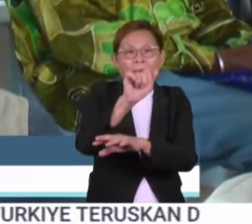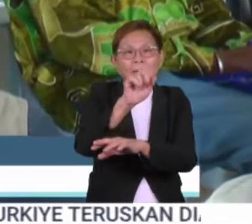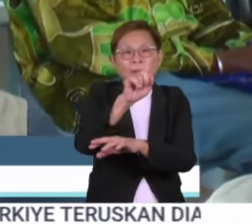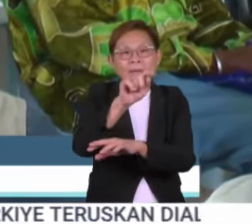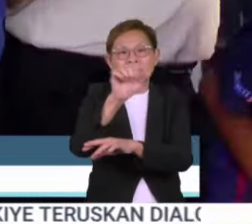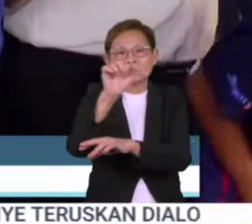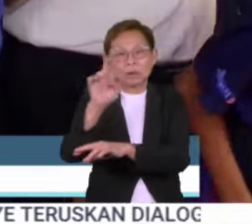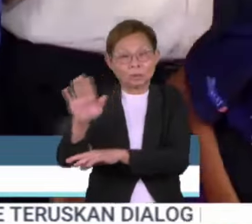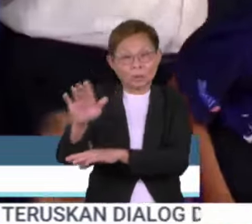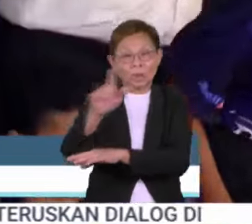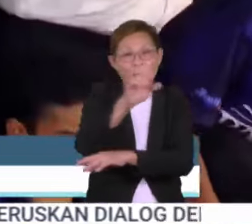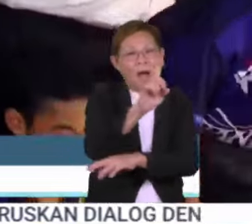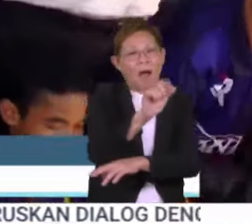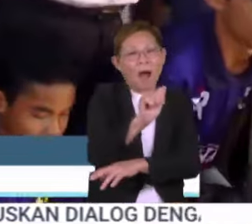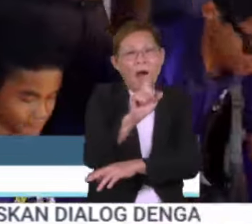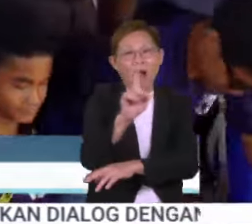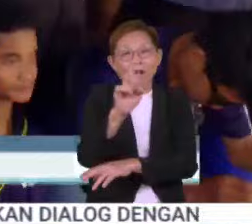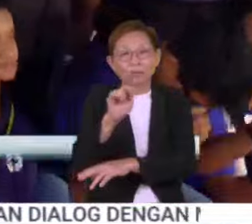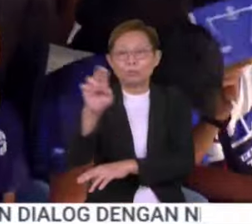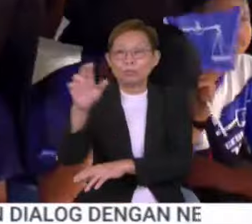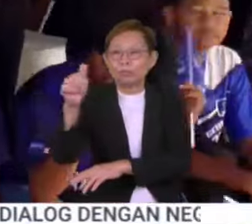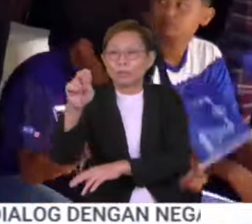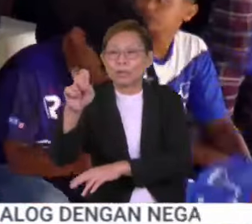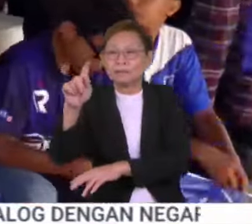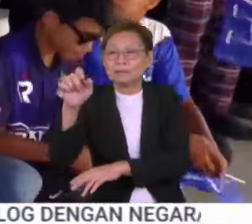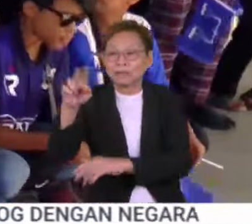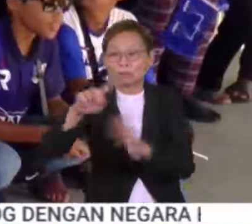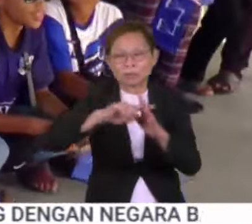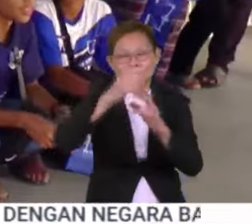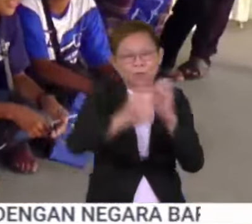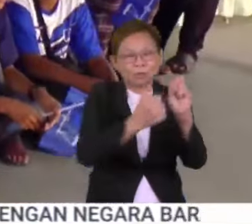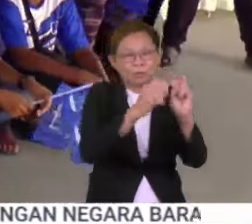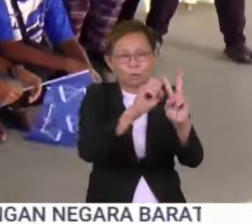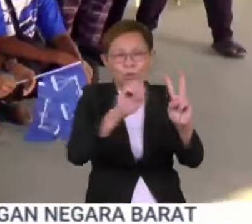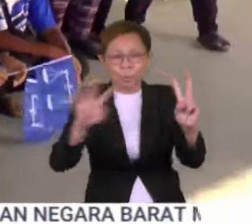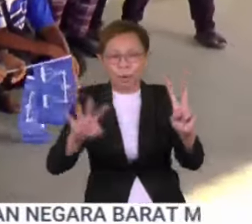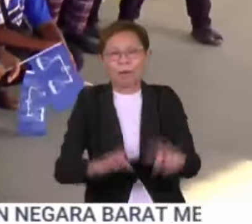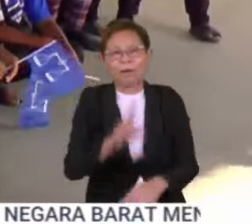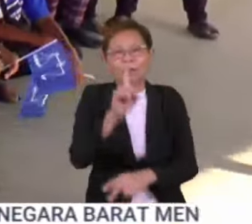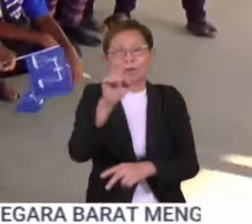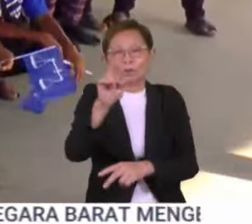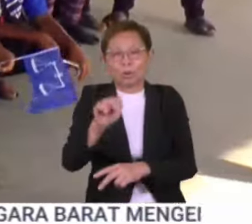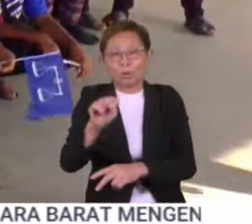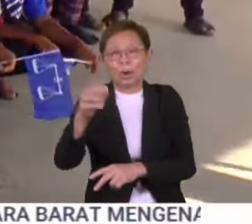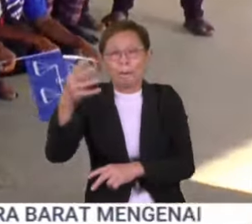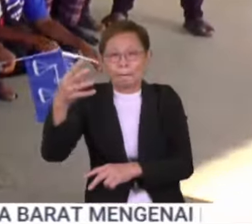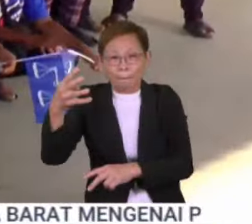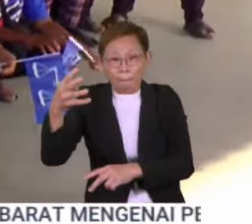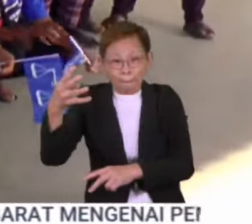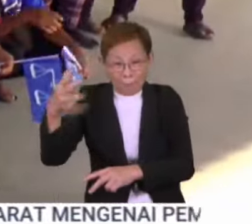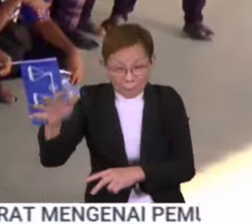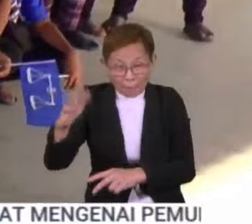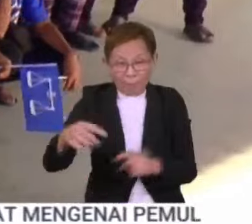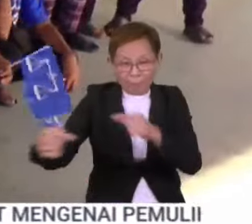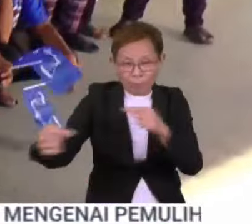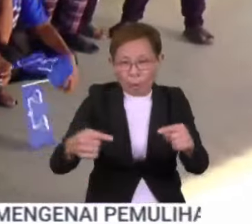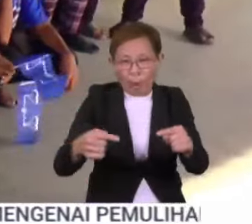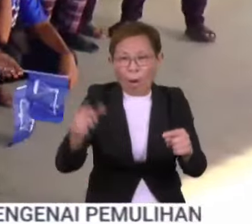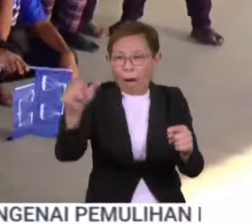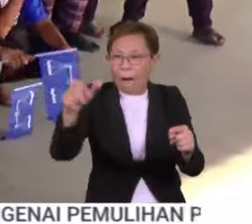Muhammad merupakan adun rantau sejak tahun 2004. Bagi PRU Dun ke-15, beliau akan disaingi calon Perikatan Nasional Rosmal